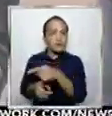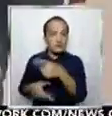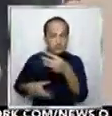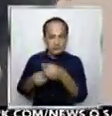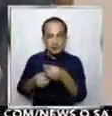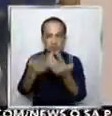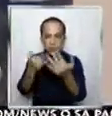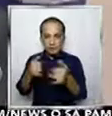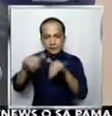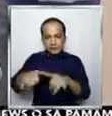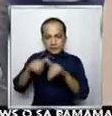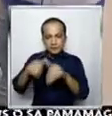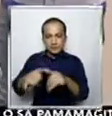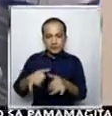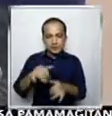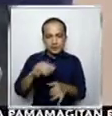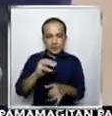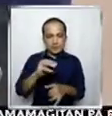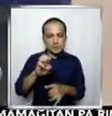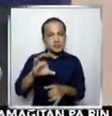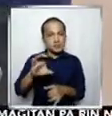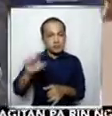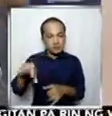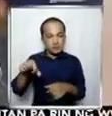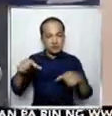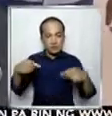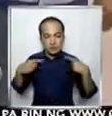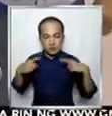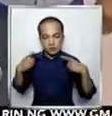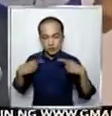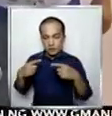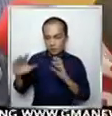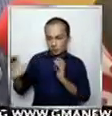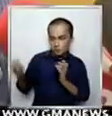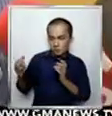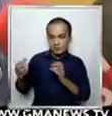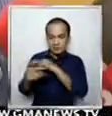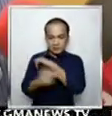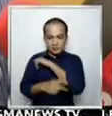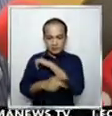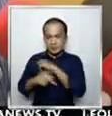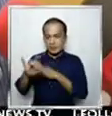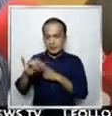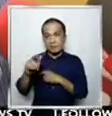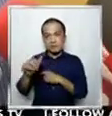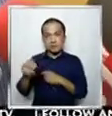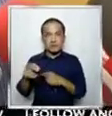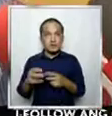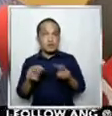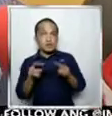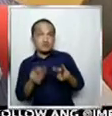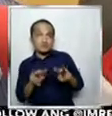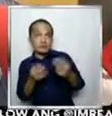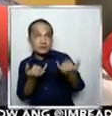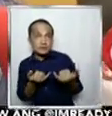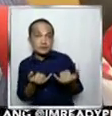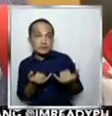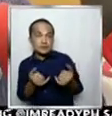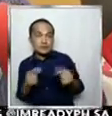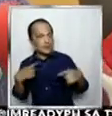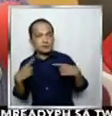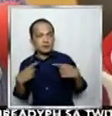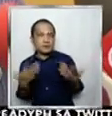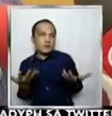nananatiling nasa MECQ ang Laguna kumpara sa katabi nitong nalawigan sa Calabar Zone. Sa ngayon nakita natin, ang Laguna wala pa